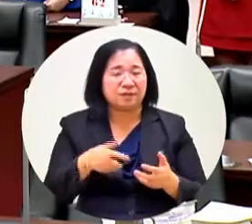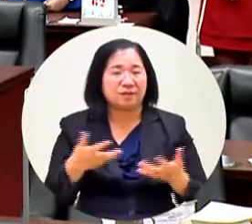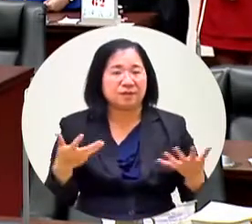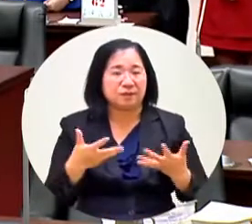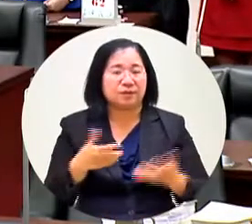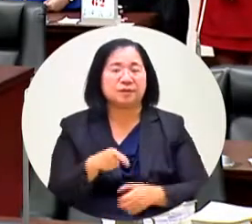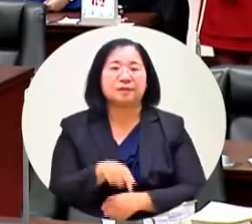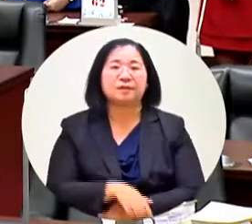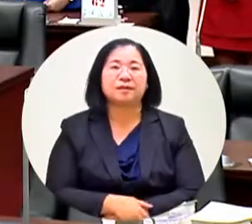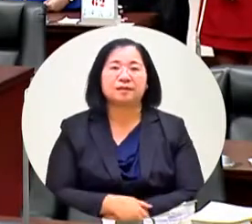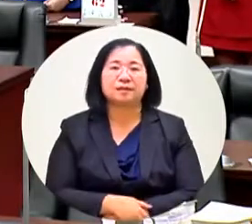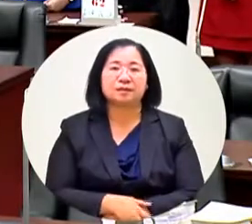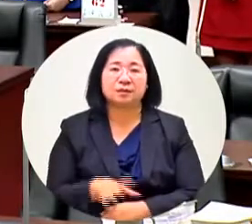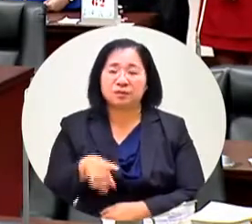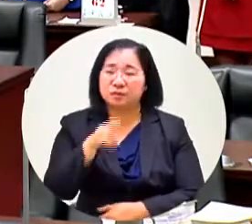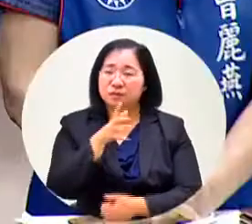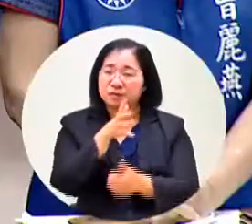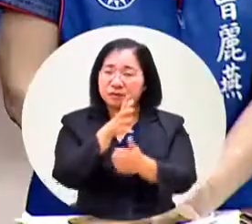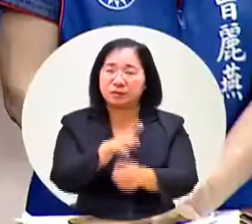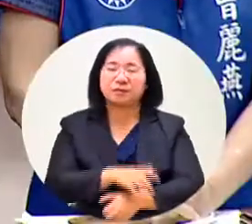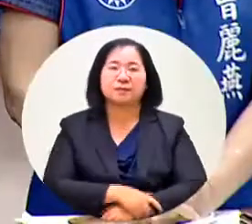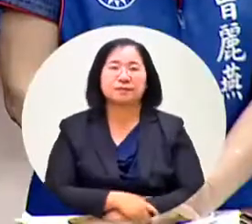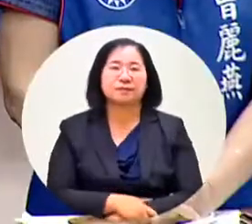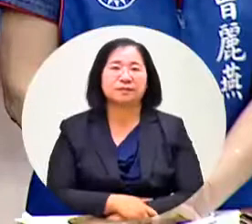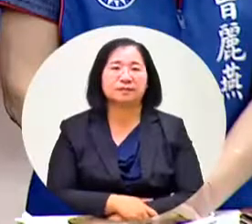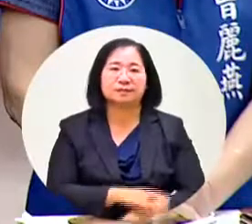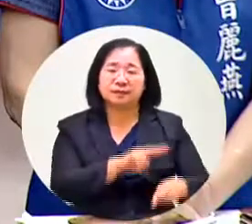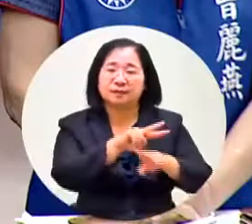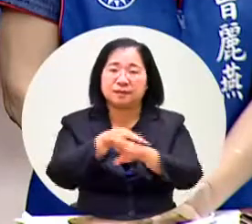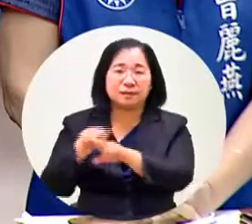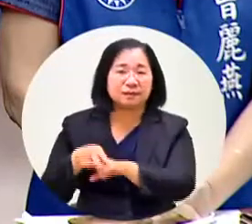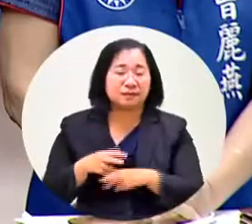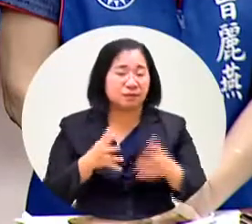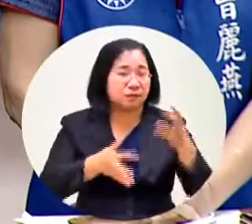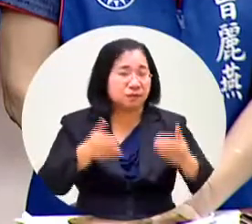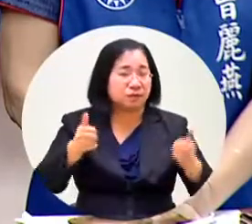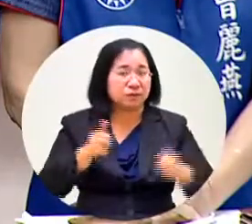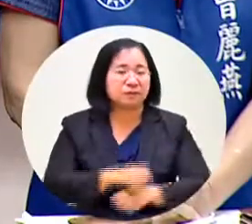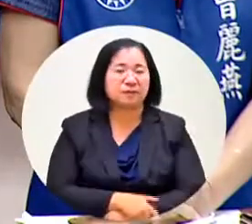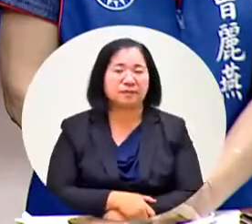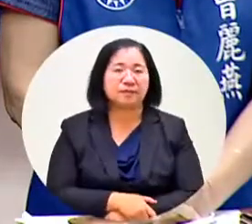议员在议会啊一直谈到说公务员要严守行政分纪